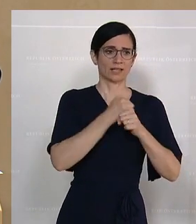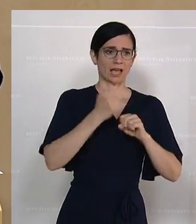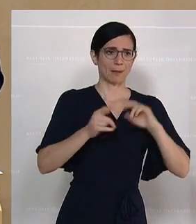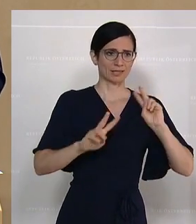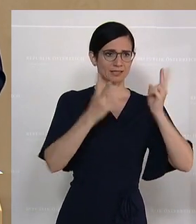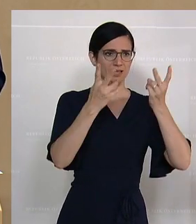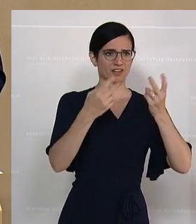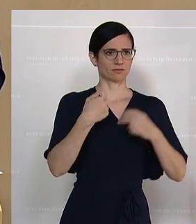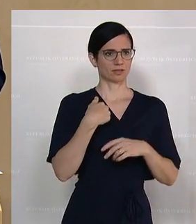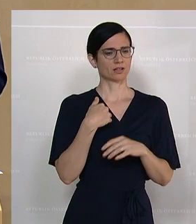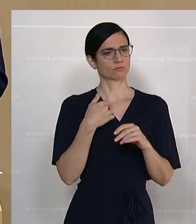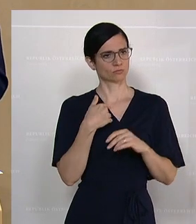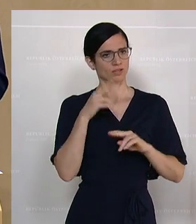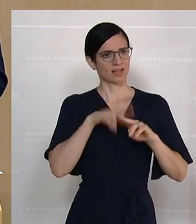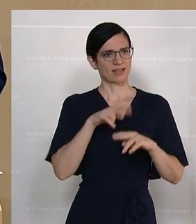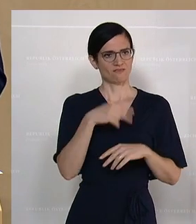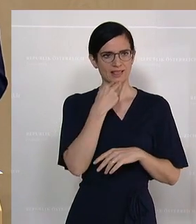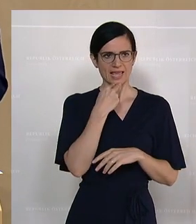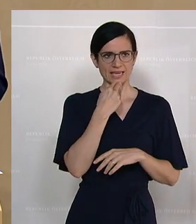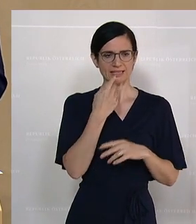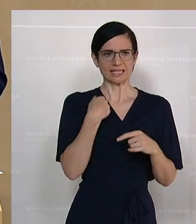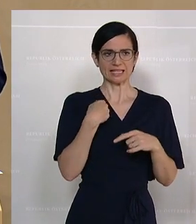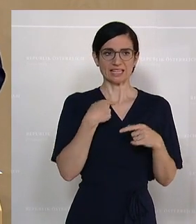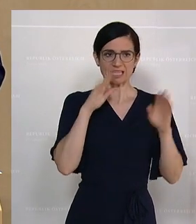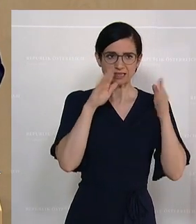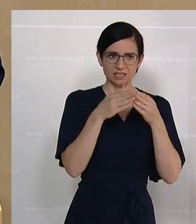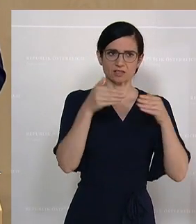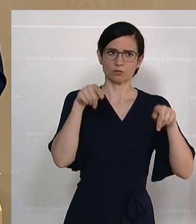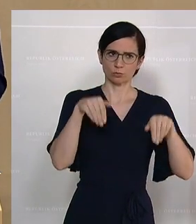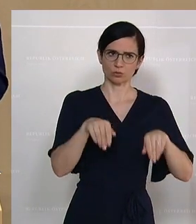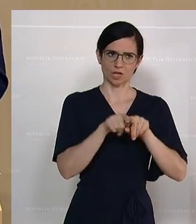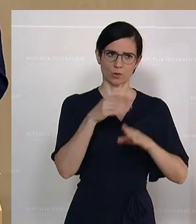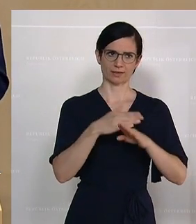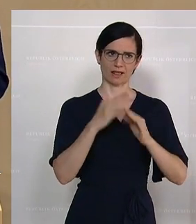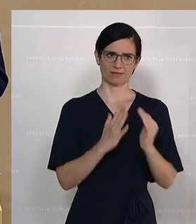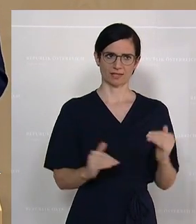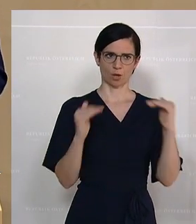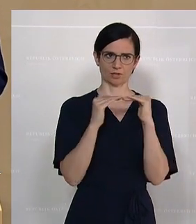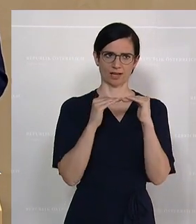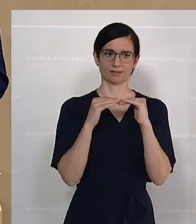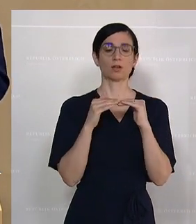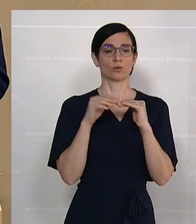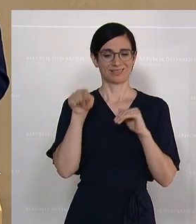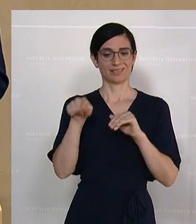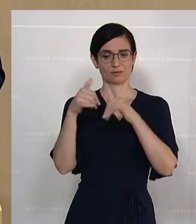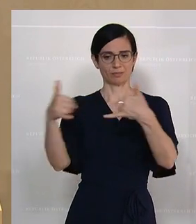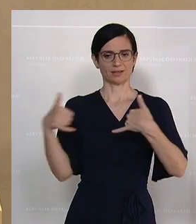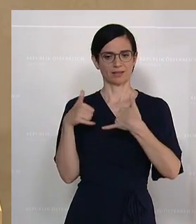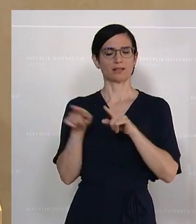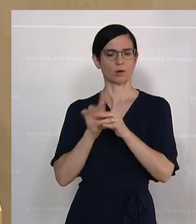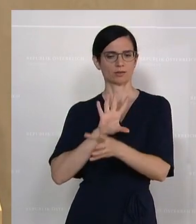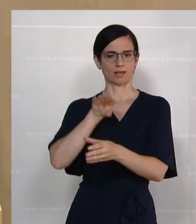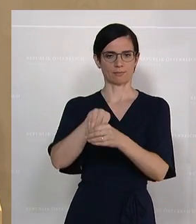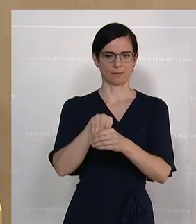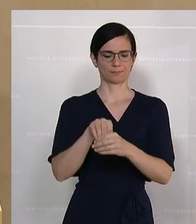jenen die energieintensiv sehen auch die energiekosten zum teil wieder zurückgeben das ist die diesem paket beinhaltet und zu guter letzt haben wir